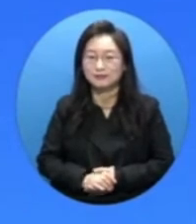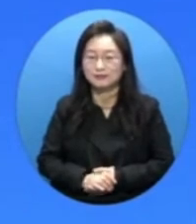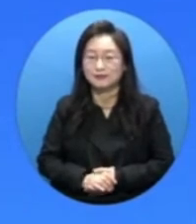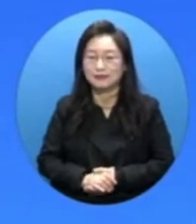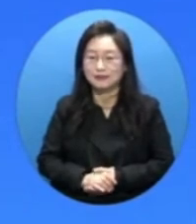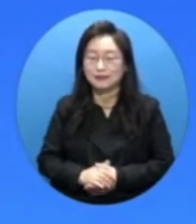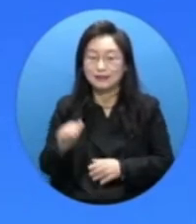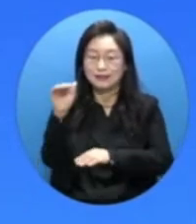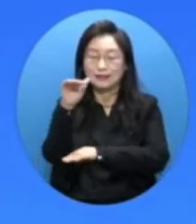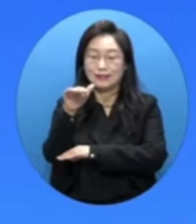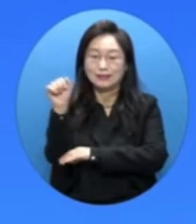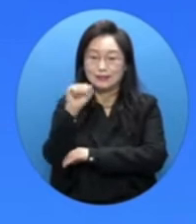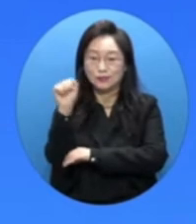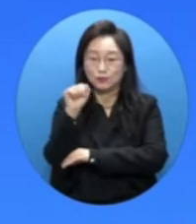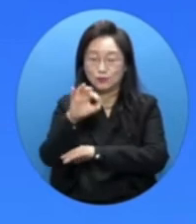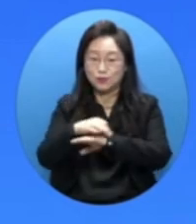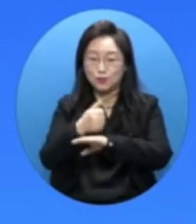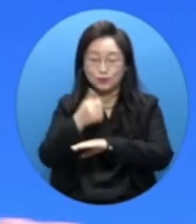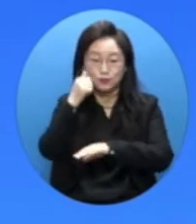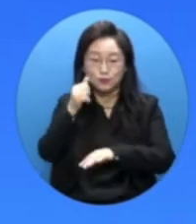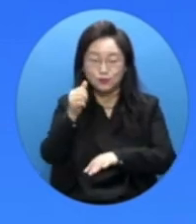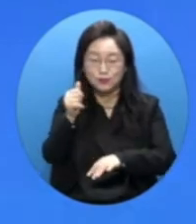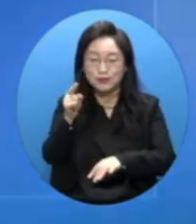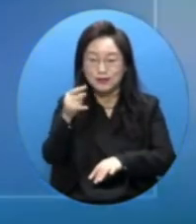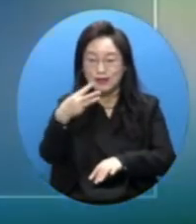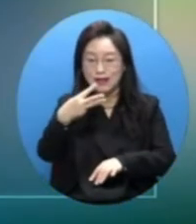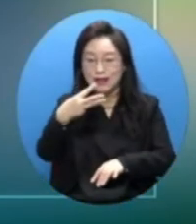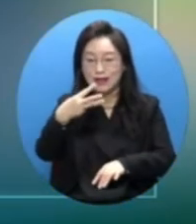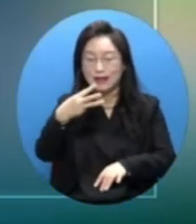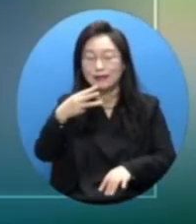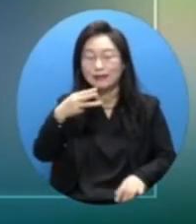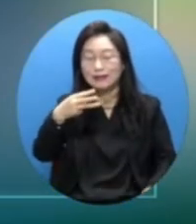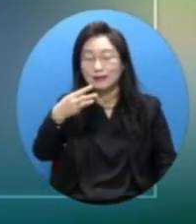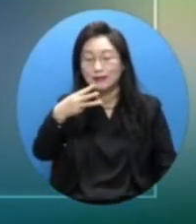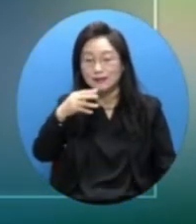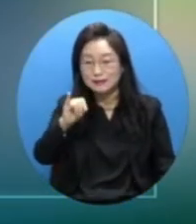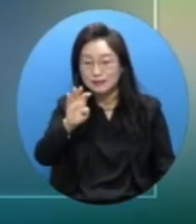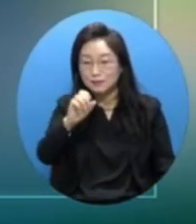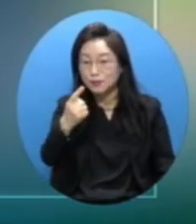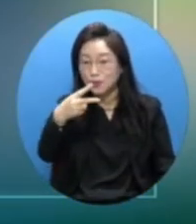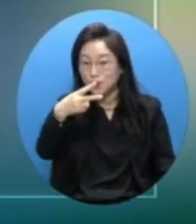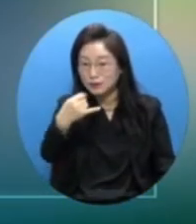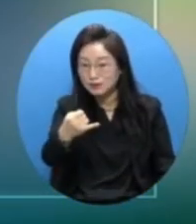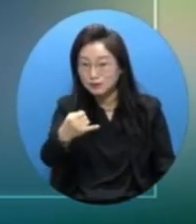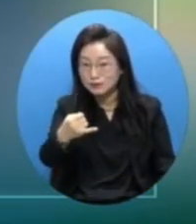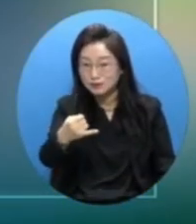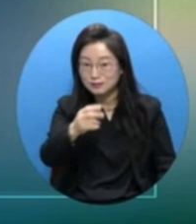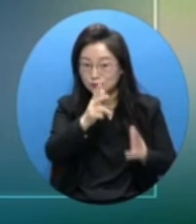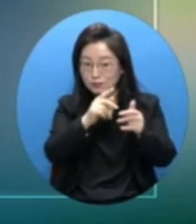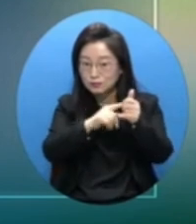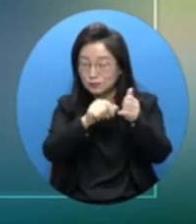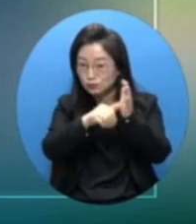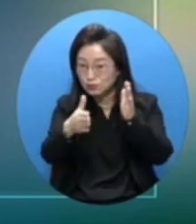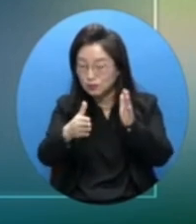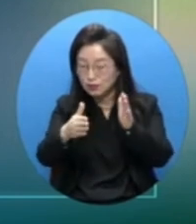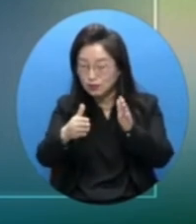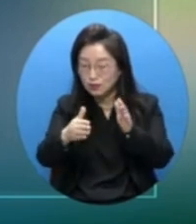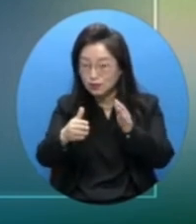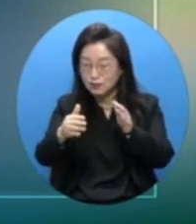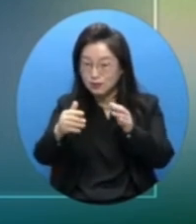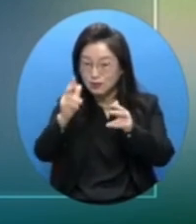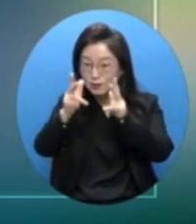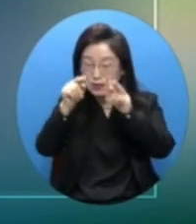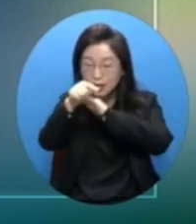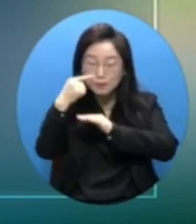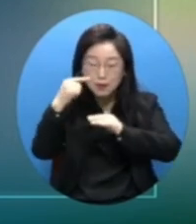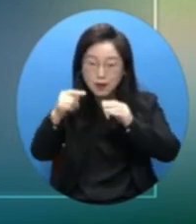자동차왕 헨리 포드 부부 극단으로 회사의 부부의 사진이 걸려 있고 그 옆에 이런 글귀가 써 있다고 합니다